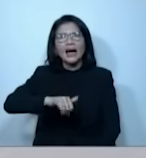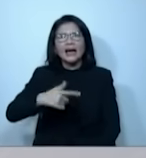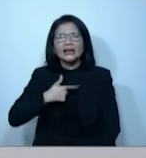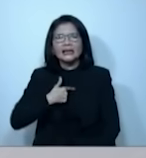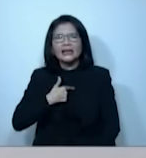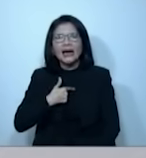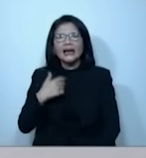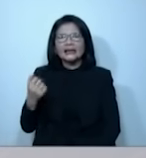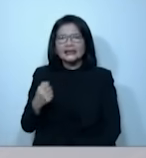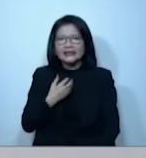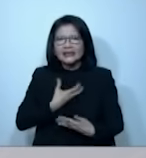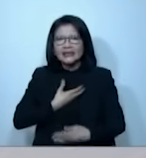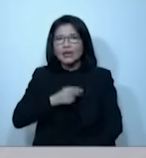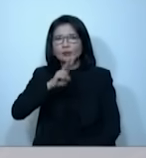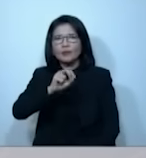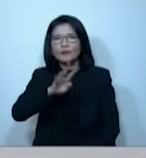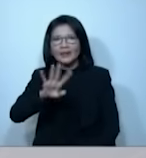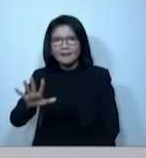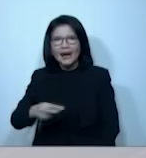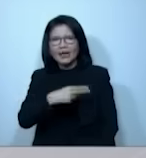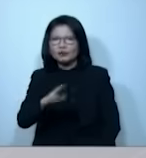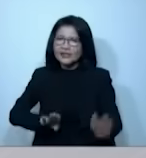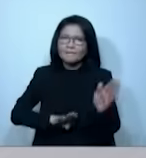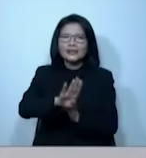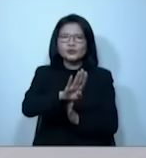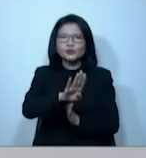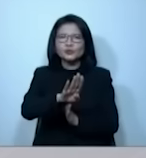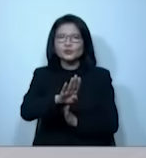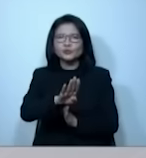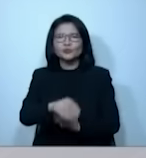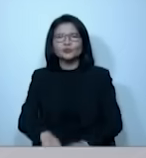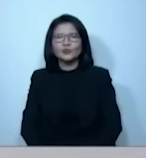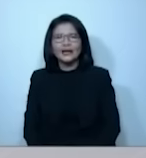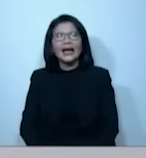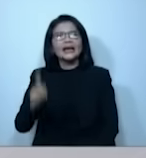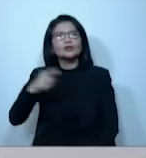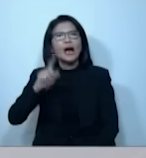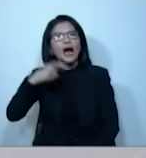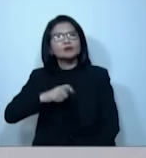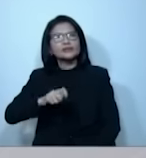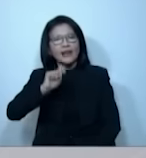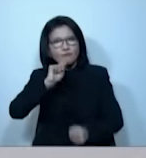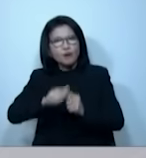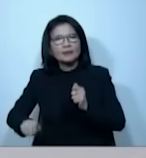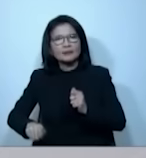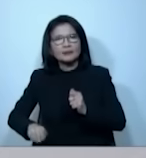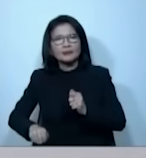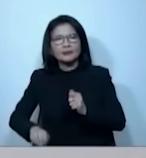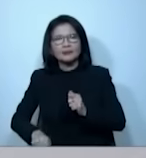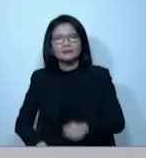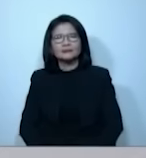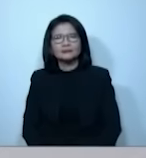menjemput 2045 sebagai negara maju negara unggul itu yang harus kita ciptakan maka ketika